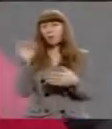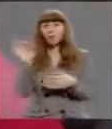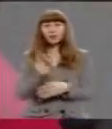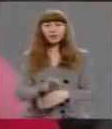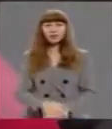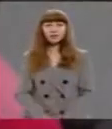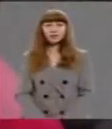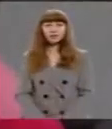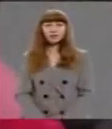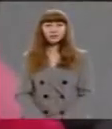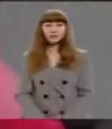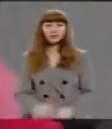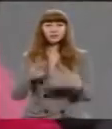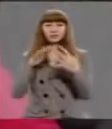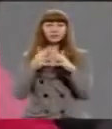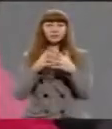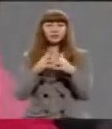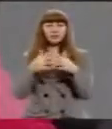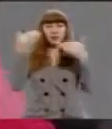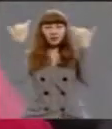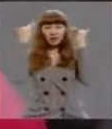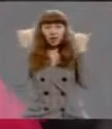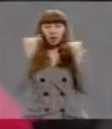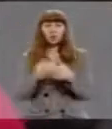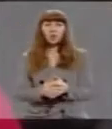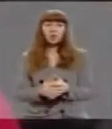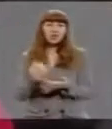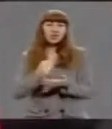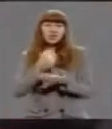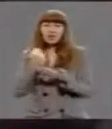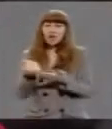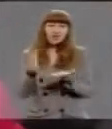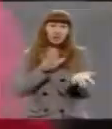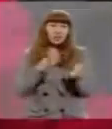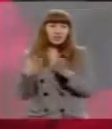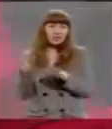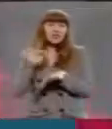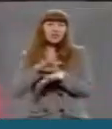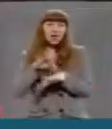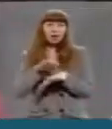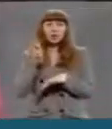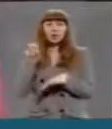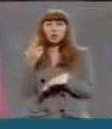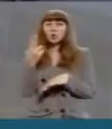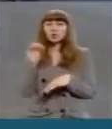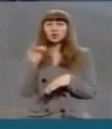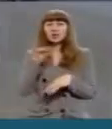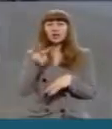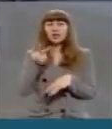бәрін бір айдың ішінде құртындар деді. Соны біз түсінбейміз, неге менен шықпаса, мен неге ол малды құртуым